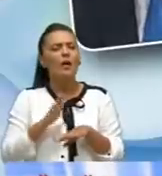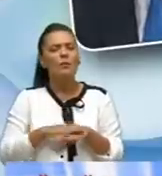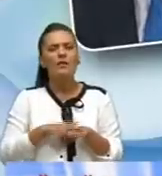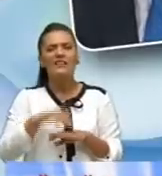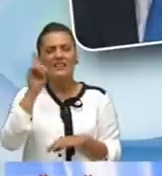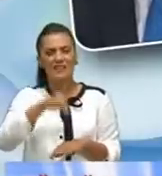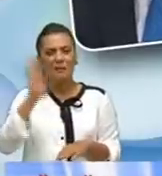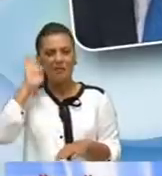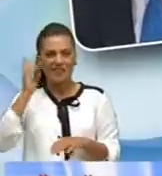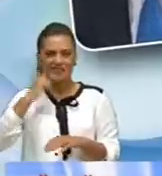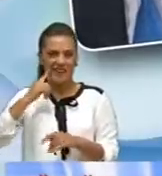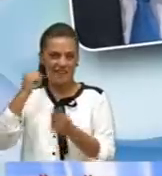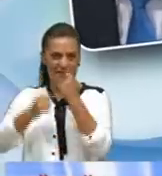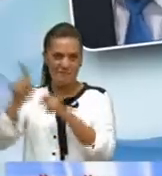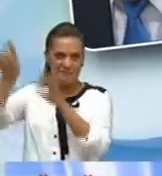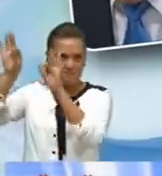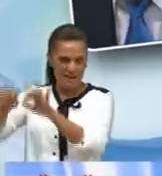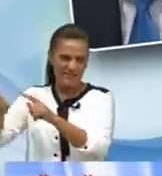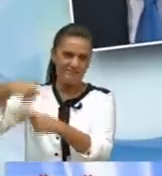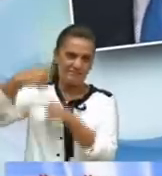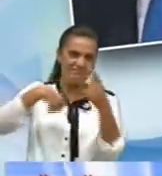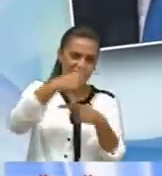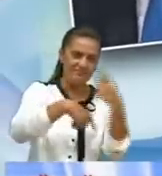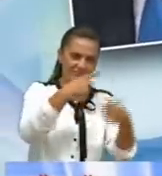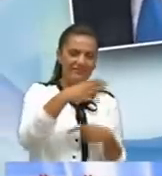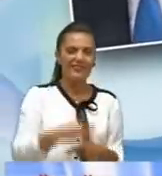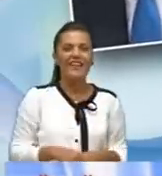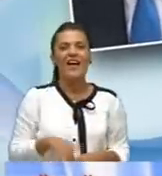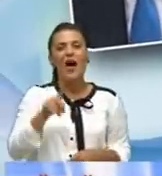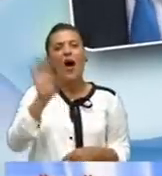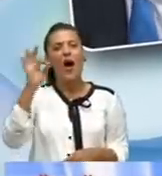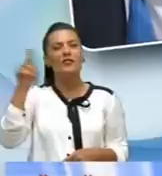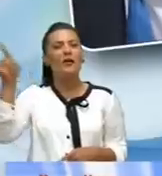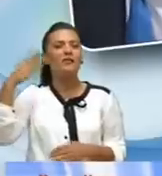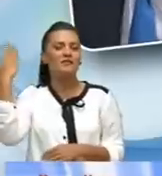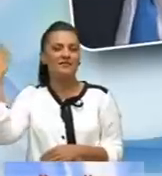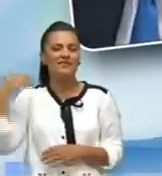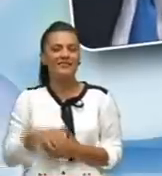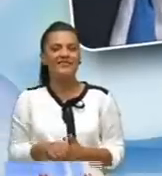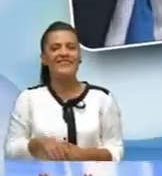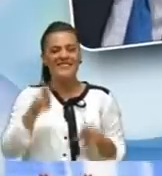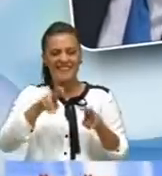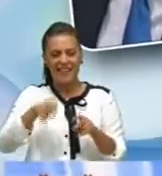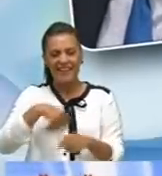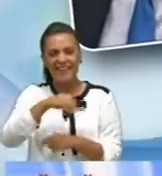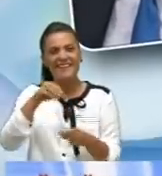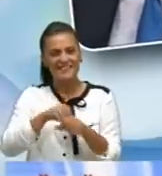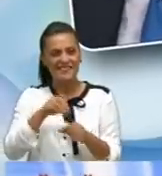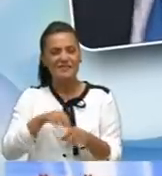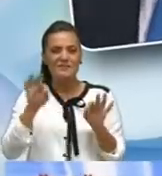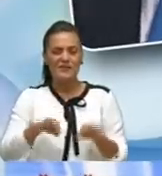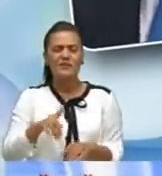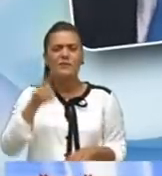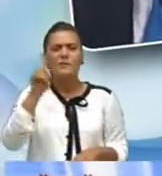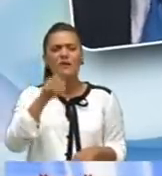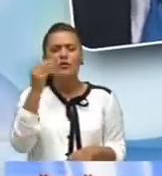Önce Malatya Şeker Fabrikası'na gittik. Yok, o ortaokul. Sandalye ayakları topladık. İşte evet,